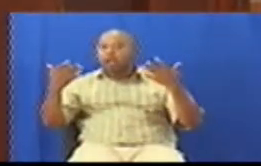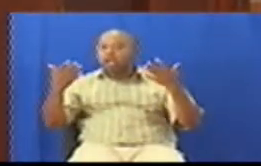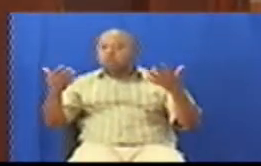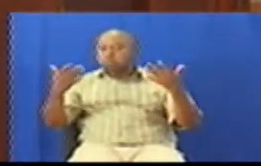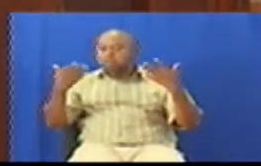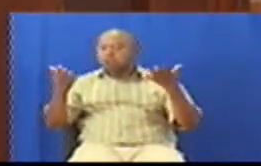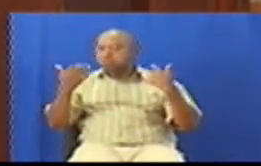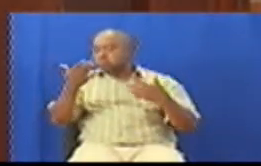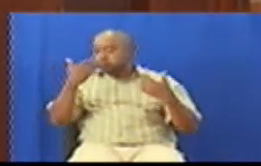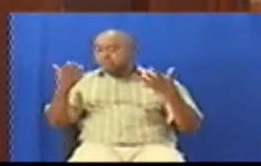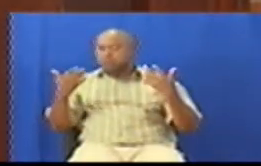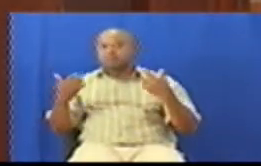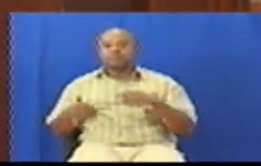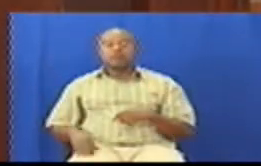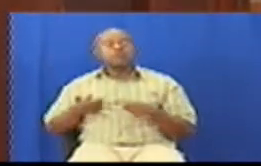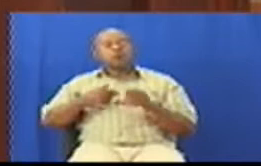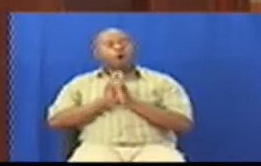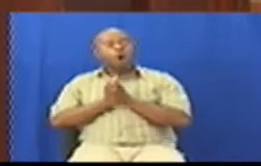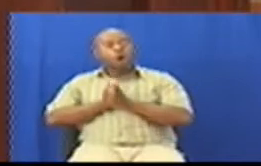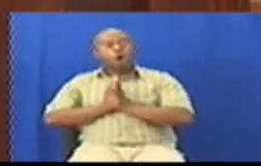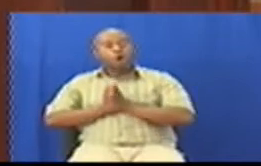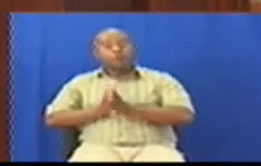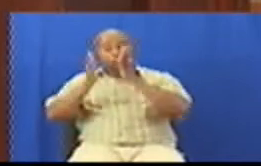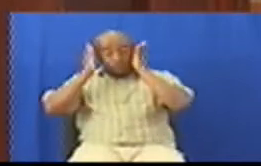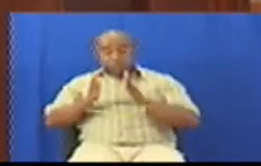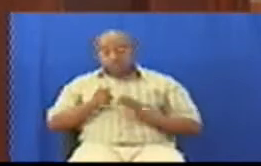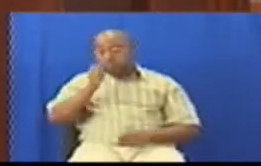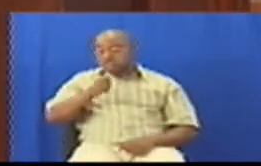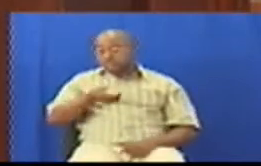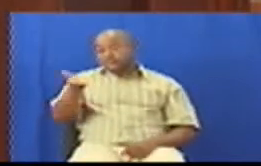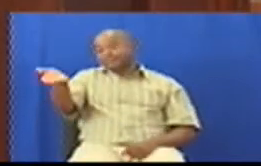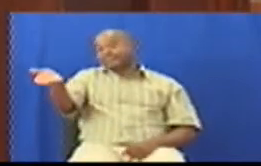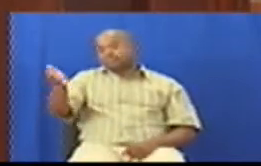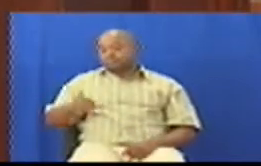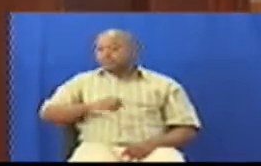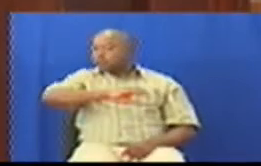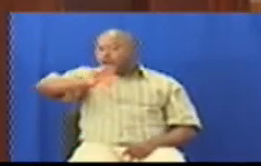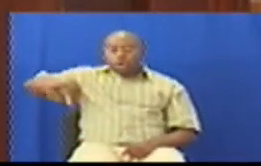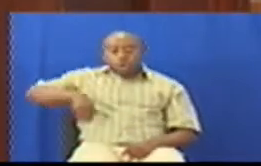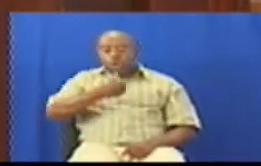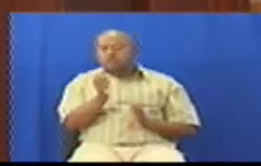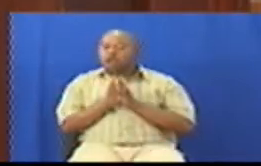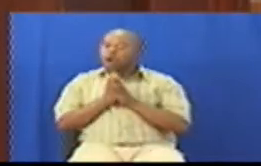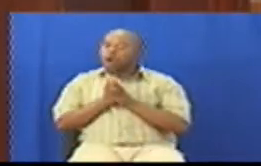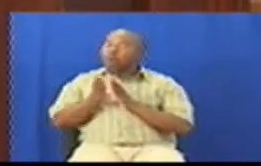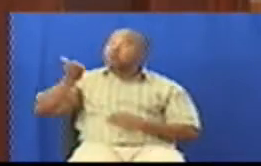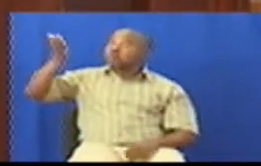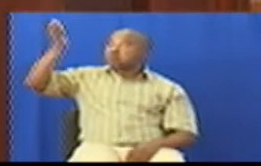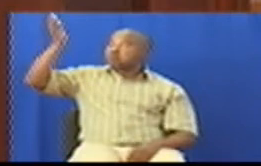sana Mheshimiwa Spika, na hili tumwombe Mwenyezi Mungu